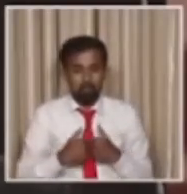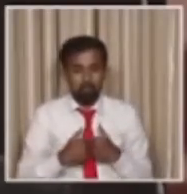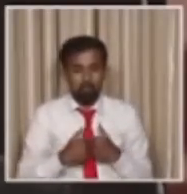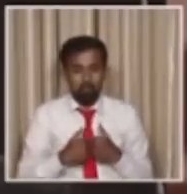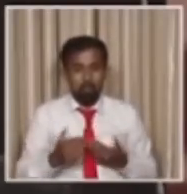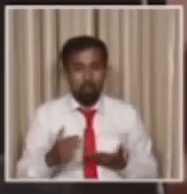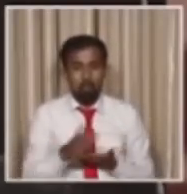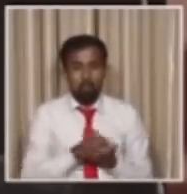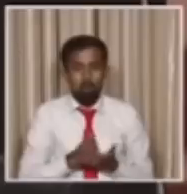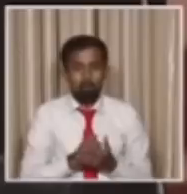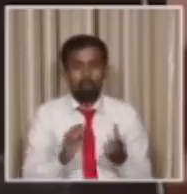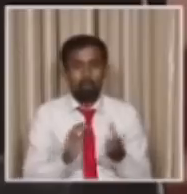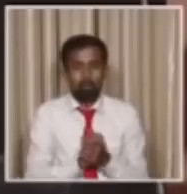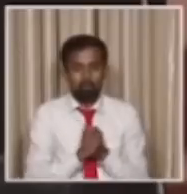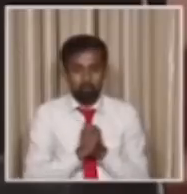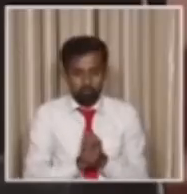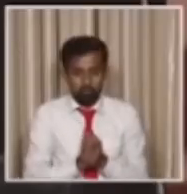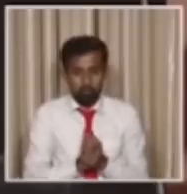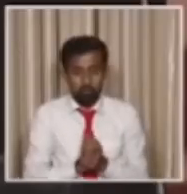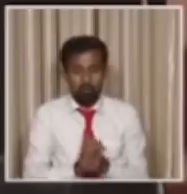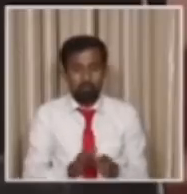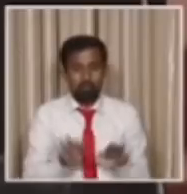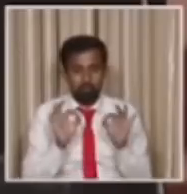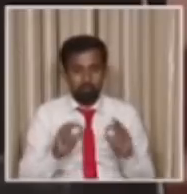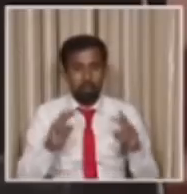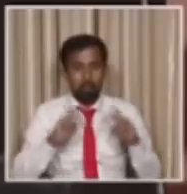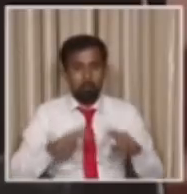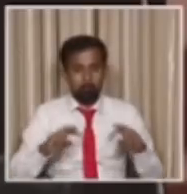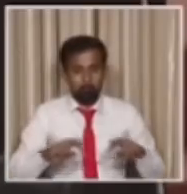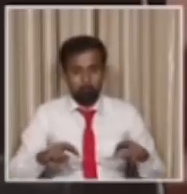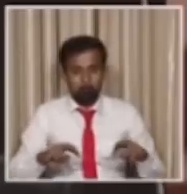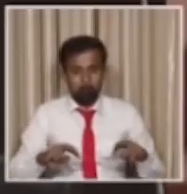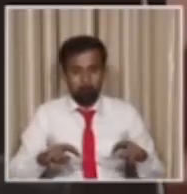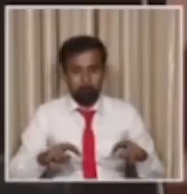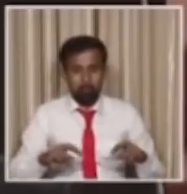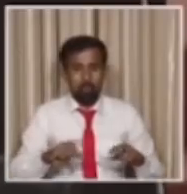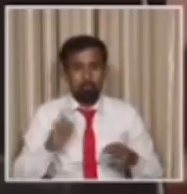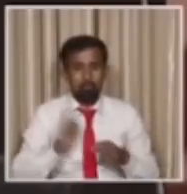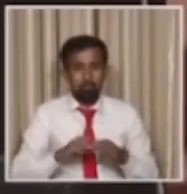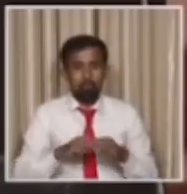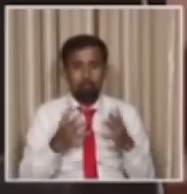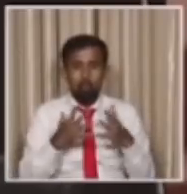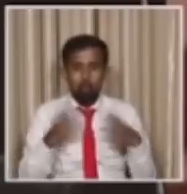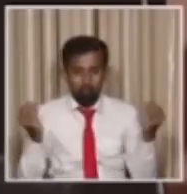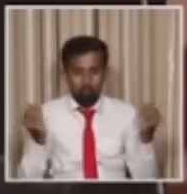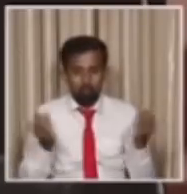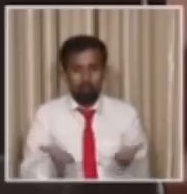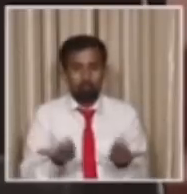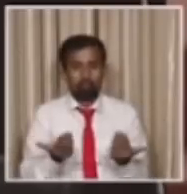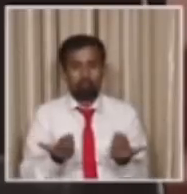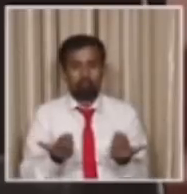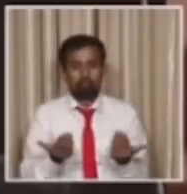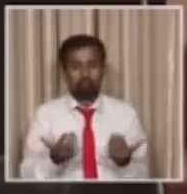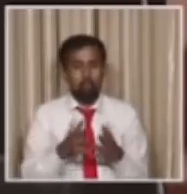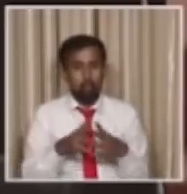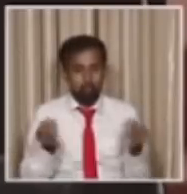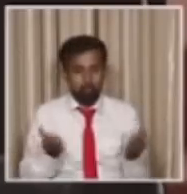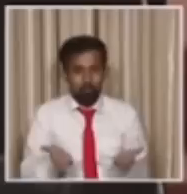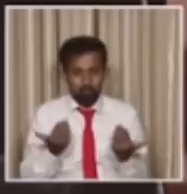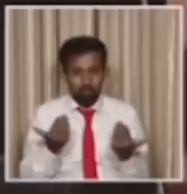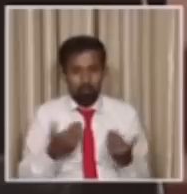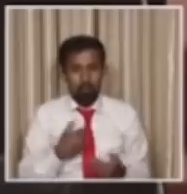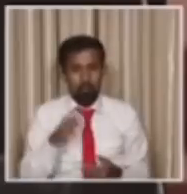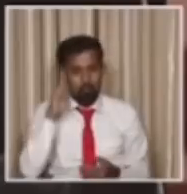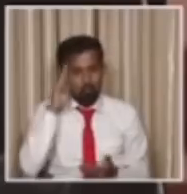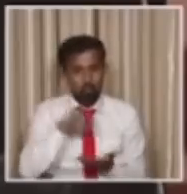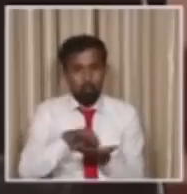අපි ඔක්කොම එකතු වෙලා මේක හරියට විමර්ශනය කරලා මේ ප්‍රශ්නය විසඳගමු. විසඳගෙන මම